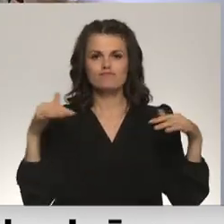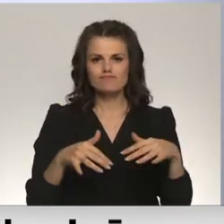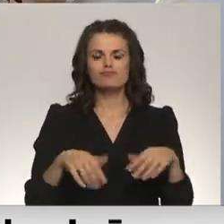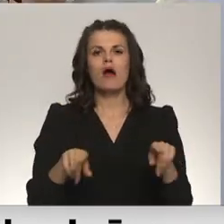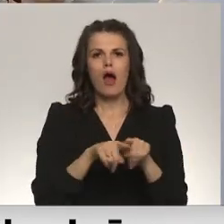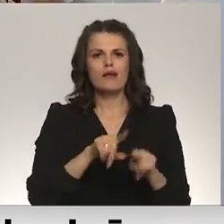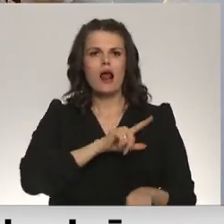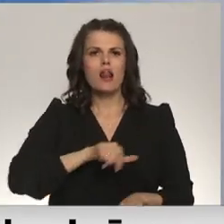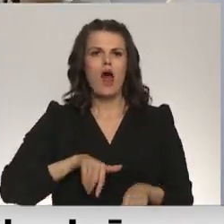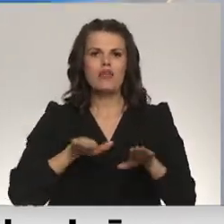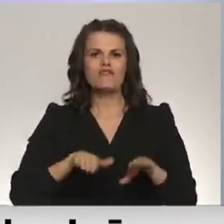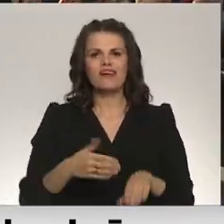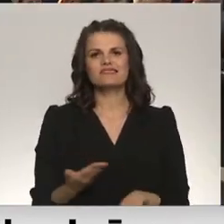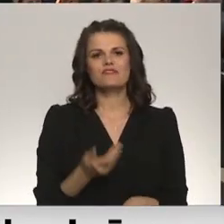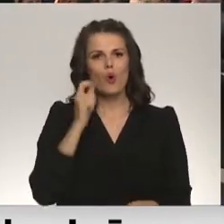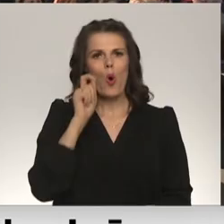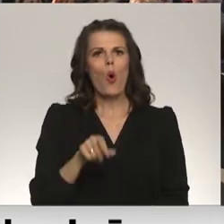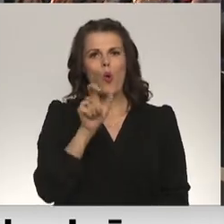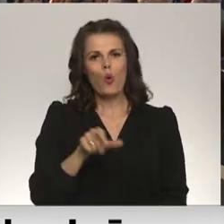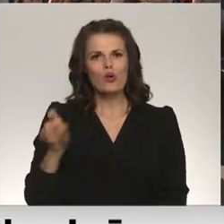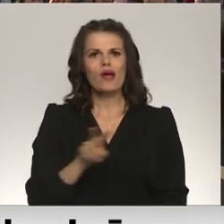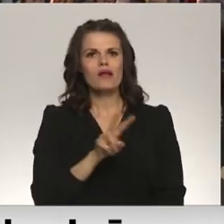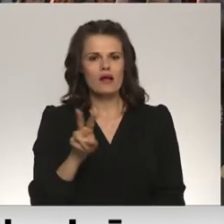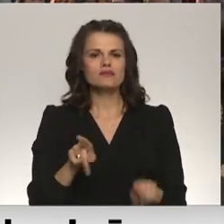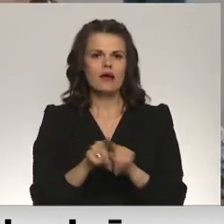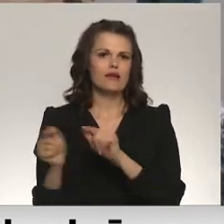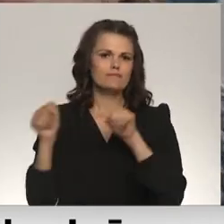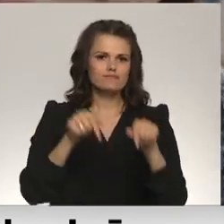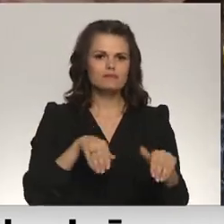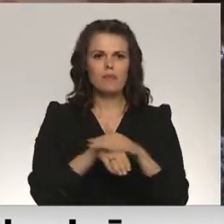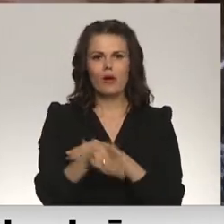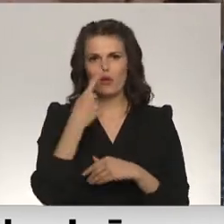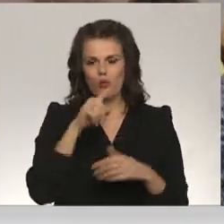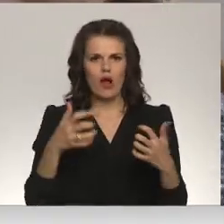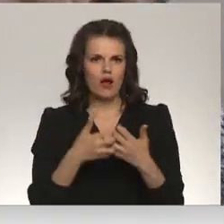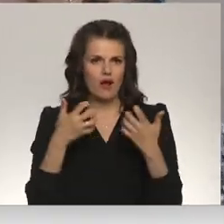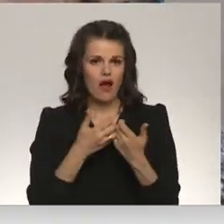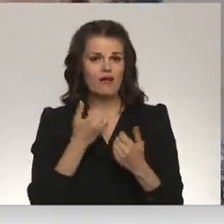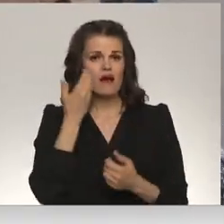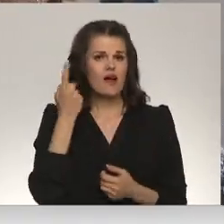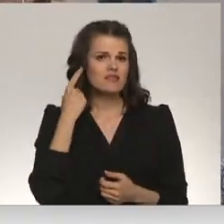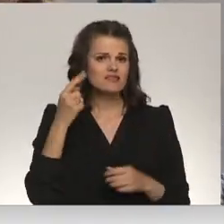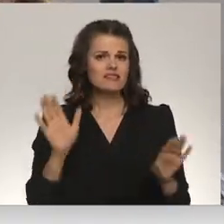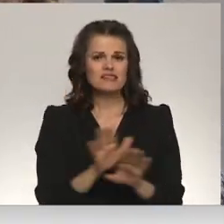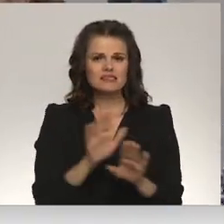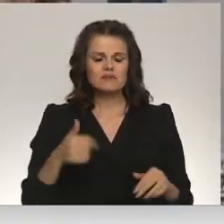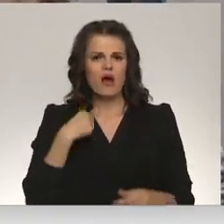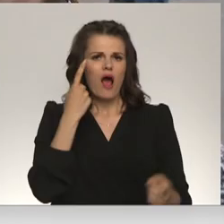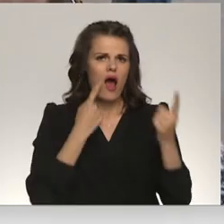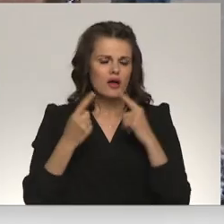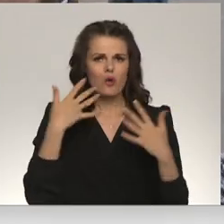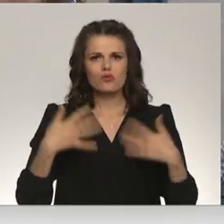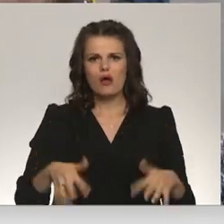Latvijā dzīvojošie ukraiņi un tie, kuri šur pieradušies bēgot no kara. Padotu pisņu. Dzirdot šo dziesmu, raudu jau 8